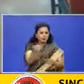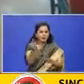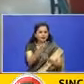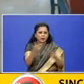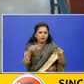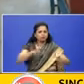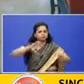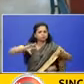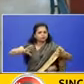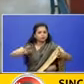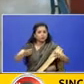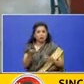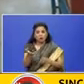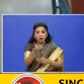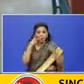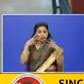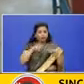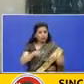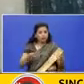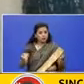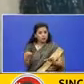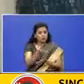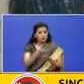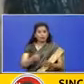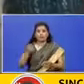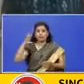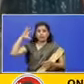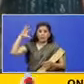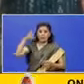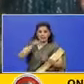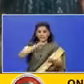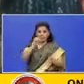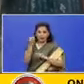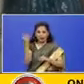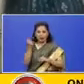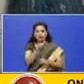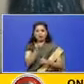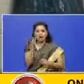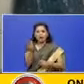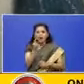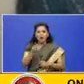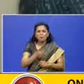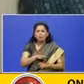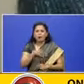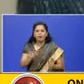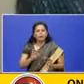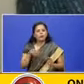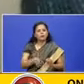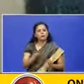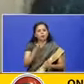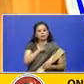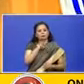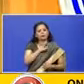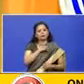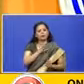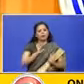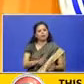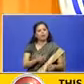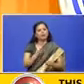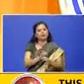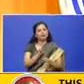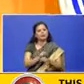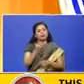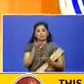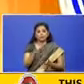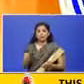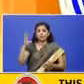इन आदिवासी महिलाओं पर बिजली के बिल का बोझ नहीं पड़ता और उनकी आमदनी हो रही है। यही तो सूर्यदेव